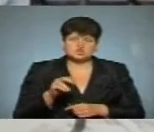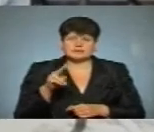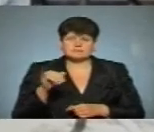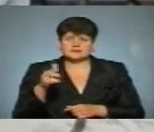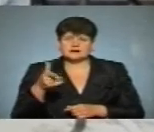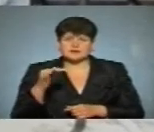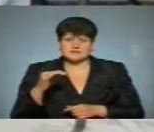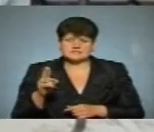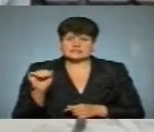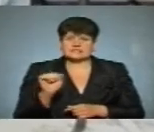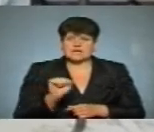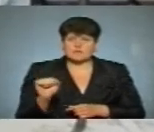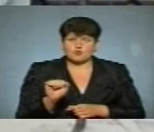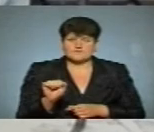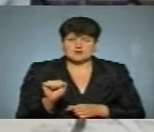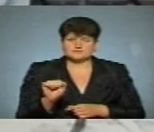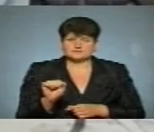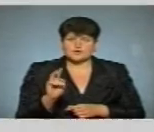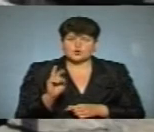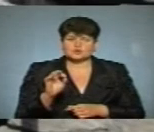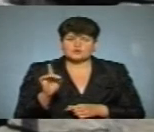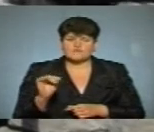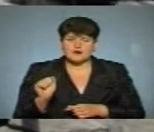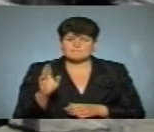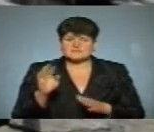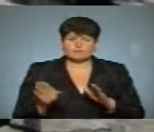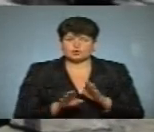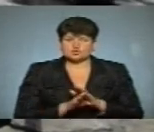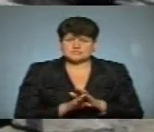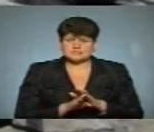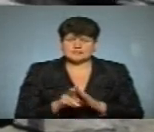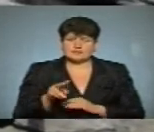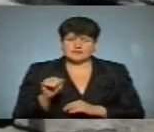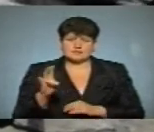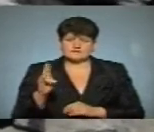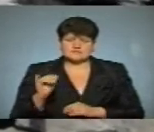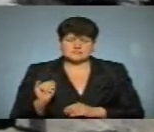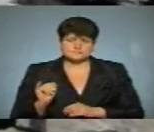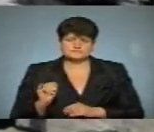Підгайці, Теребовля, Козова, Підволочиськ, Іланівці.